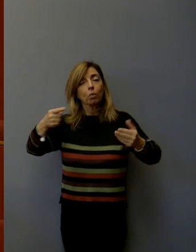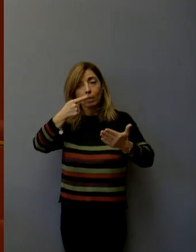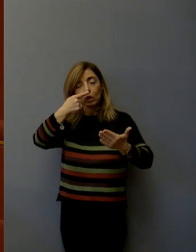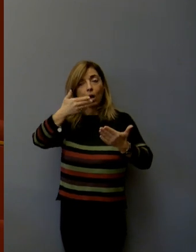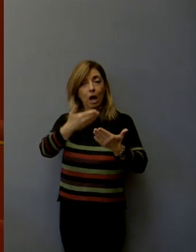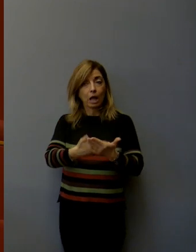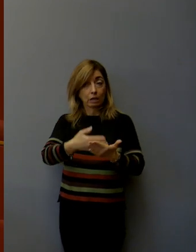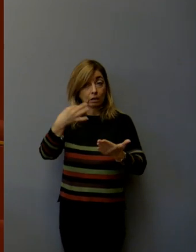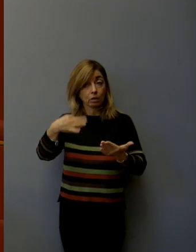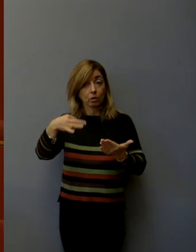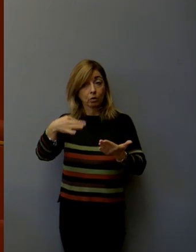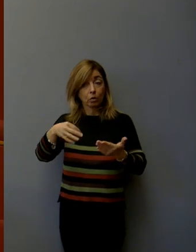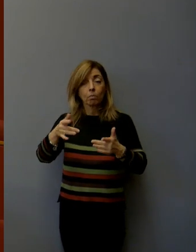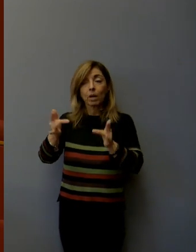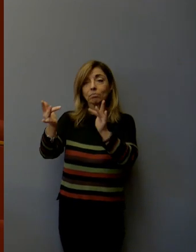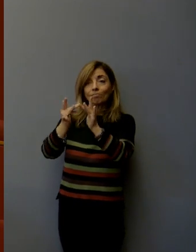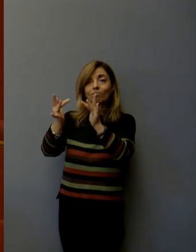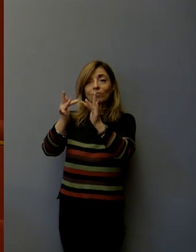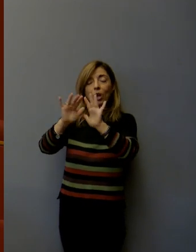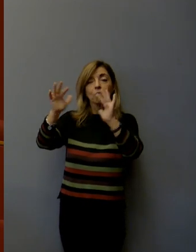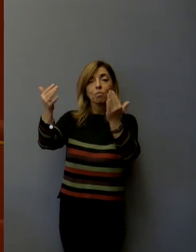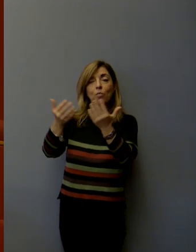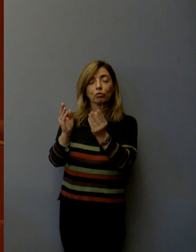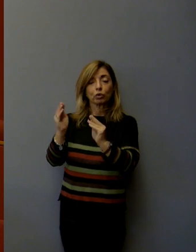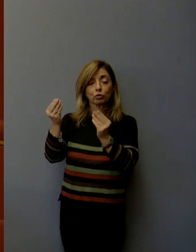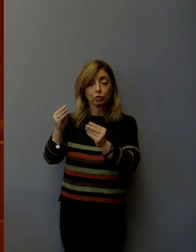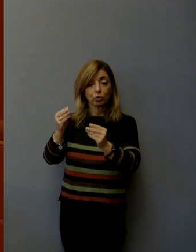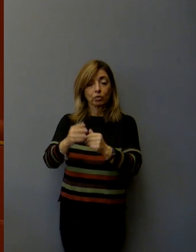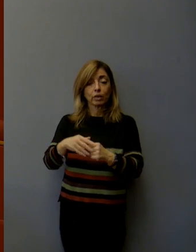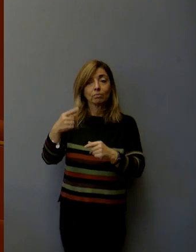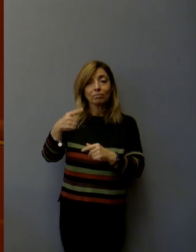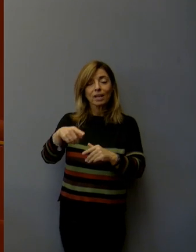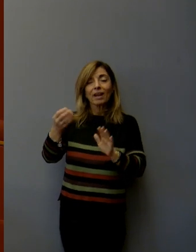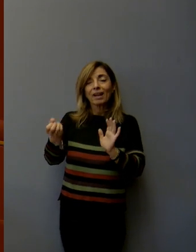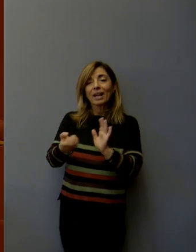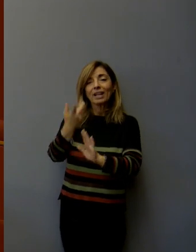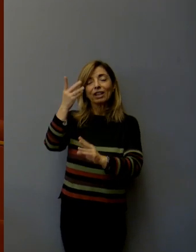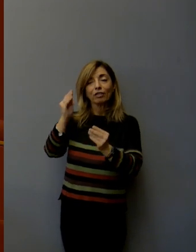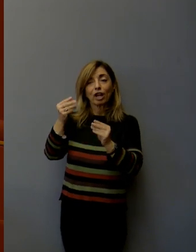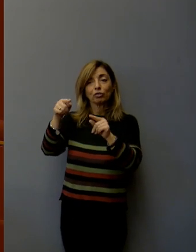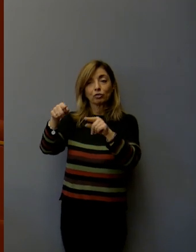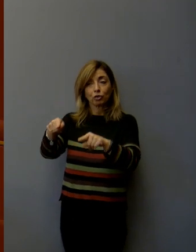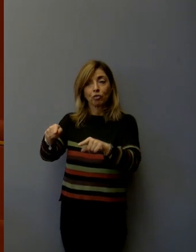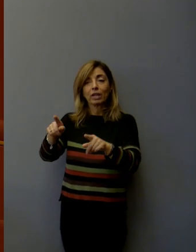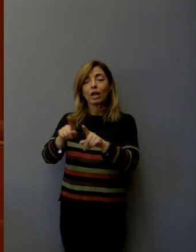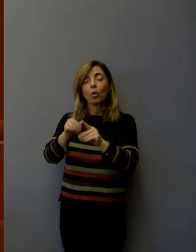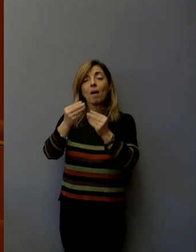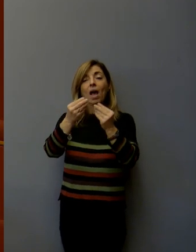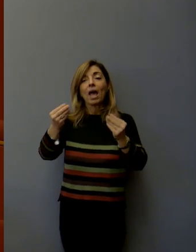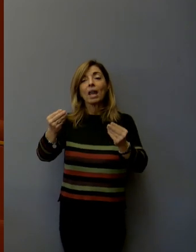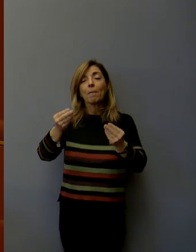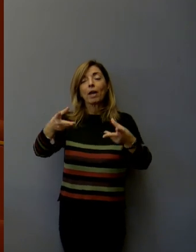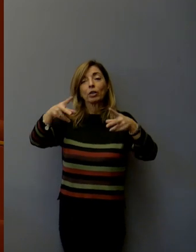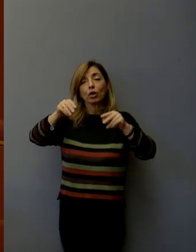computer entrare in relazione col mondo giovanile ciò assumendo la creatività giovanile uno degli elementi di rinnovamento e di qualità